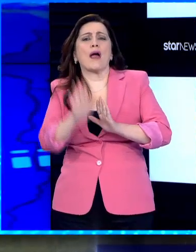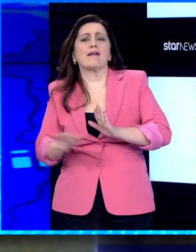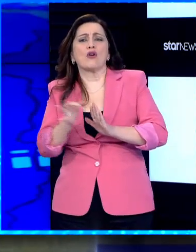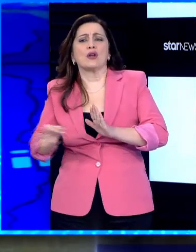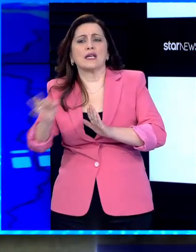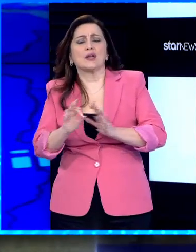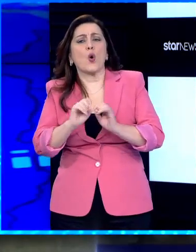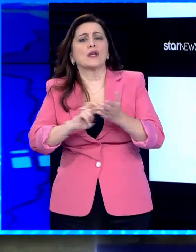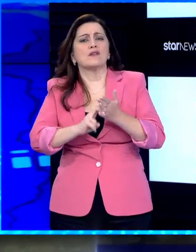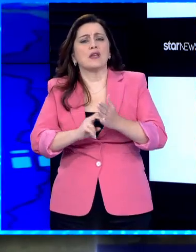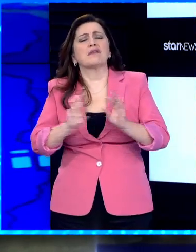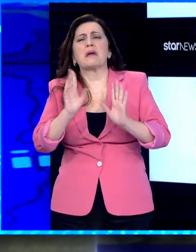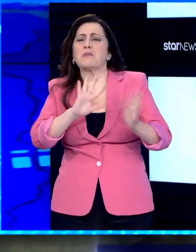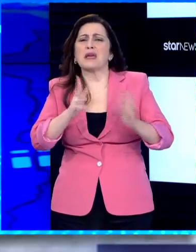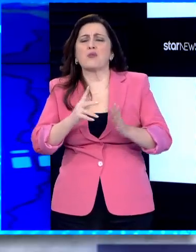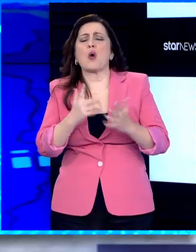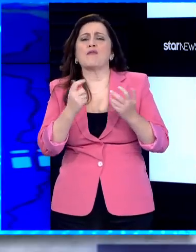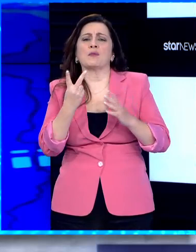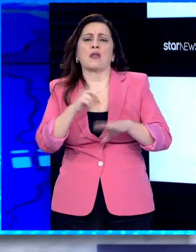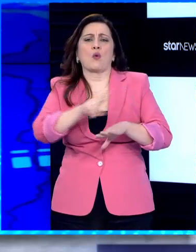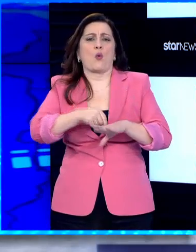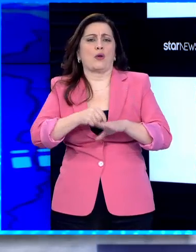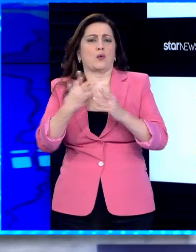συγκεκριμένες ώρες, μάλλον 72.